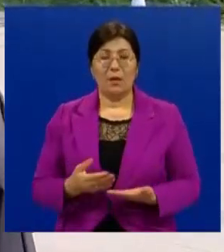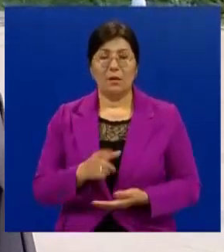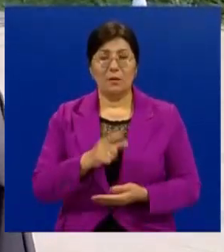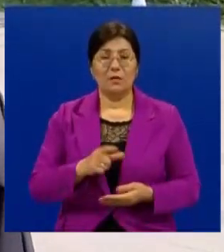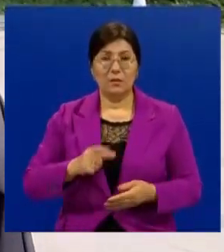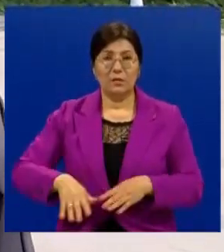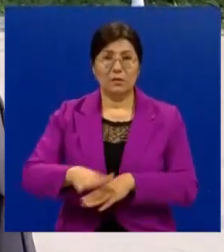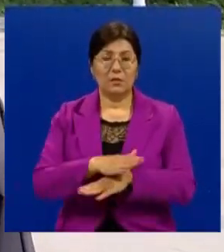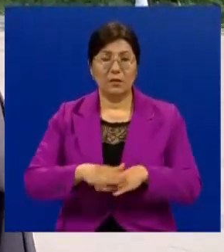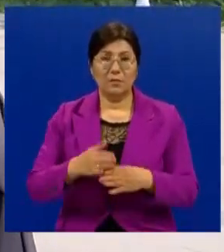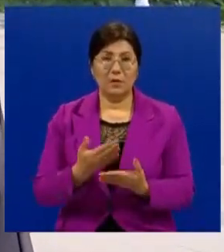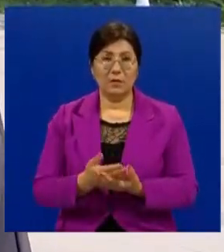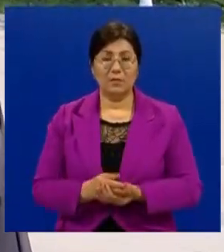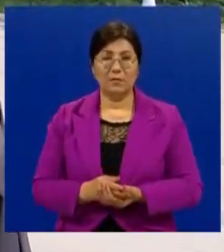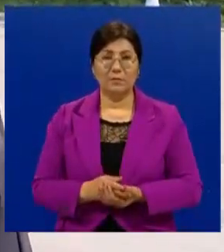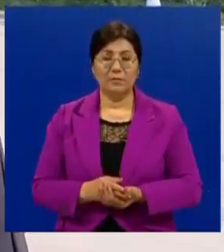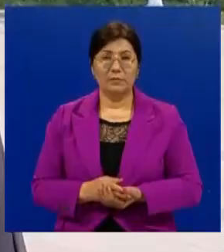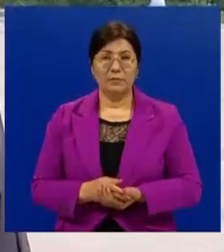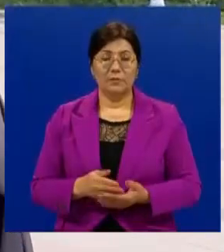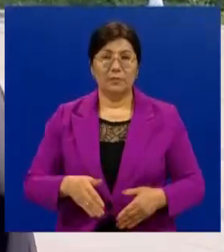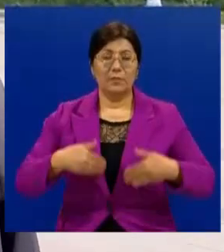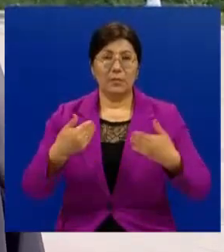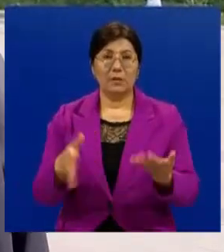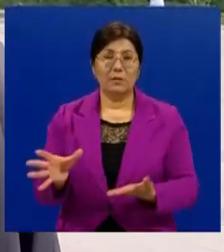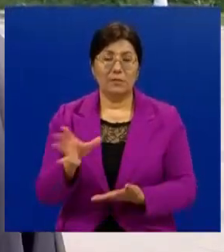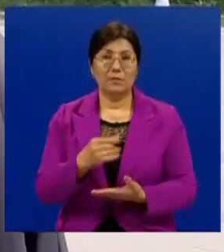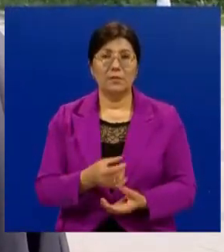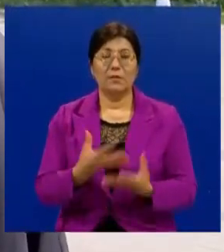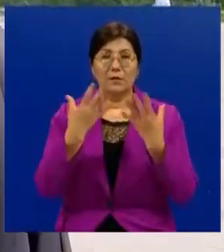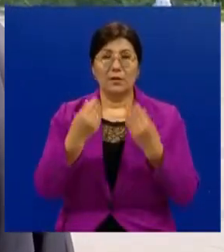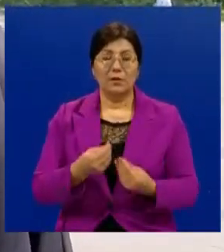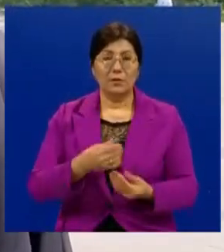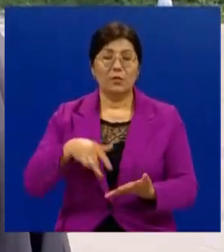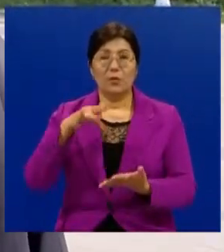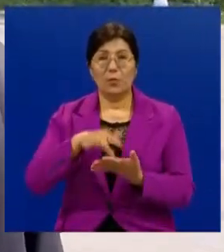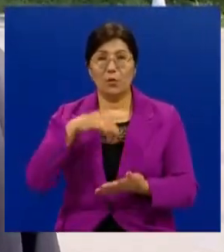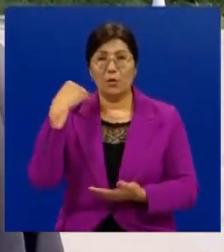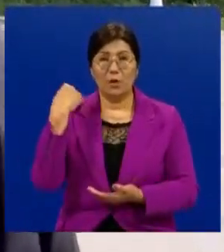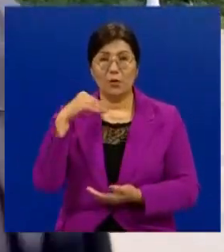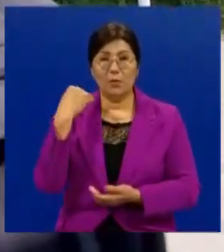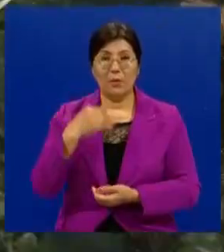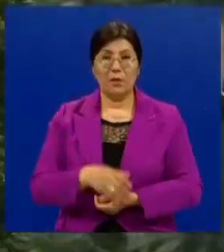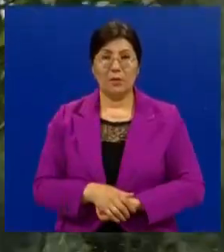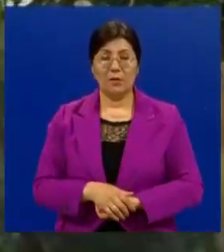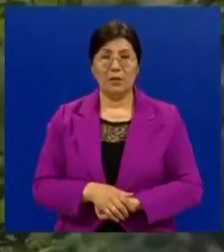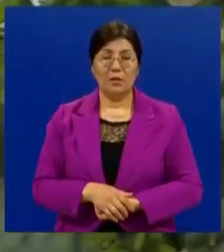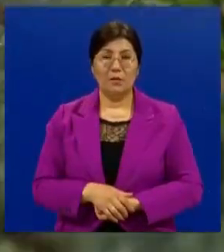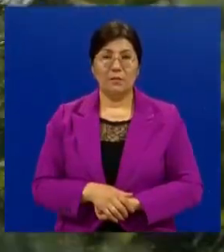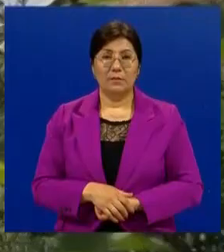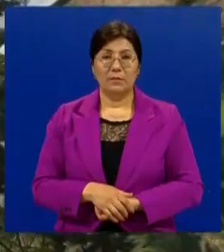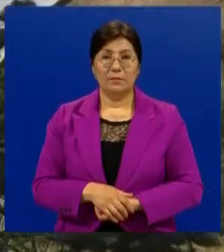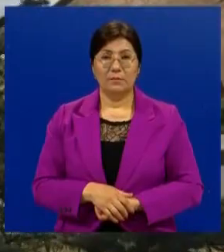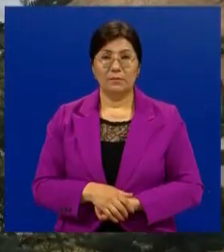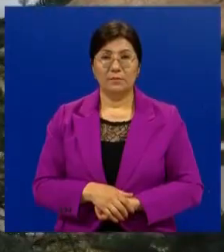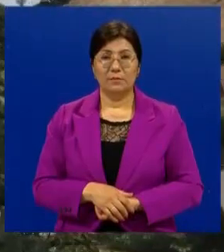местный народ. Так что поздравляю с днем города Ахтубинск. Шасан Жолбаков,